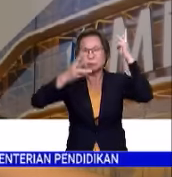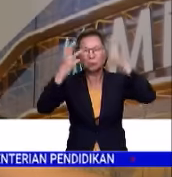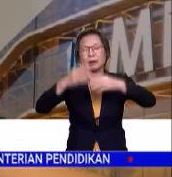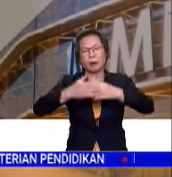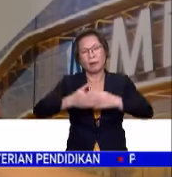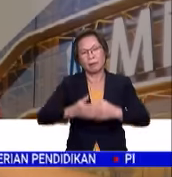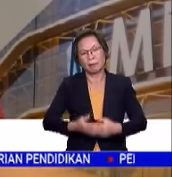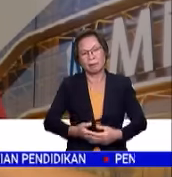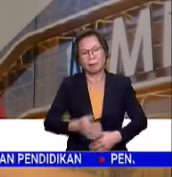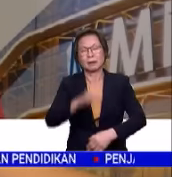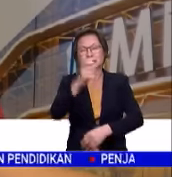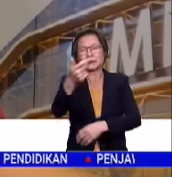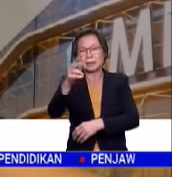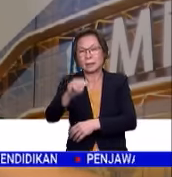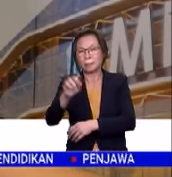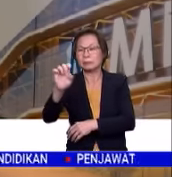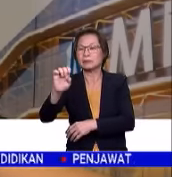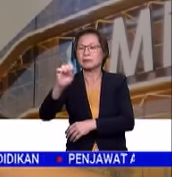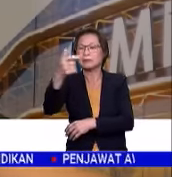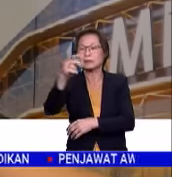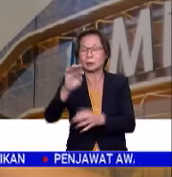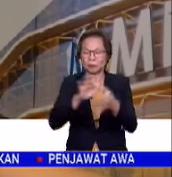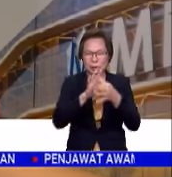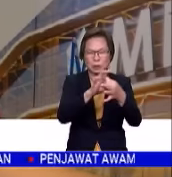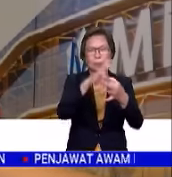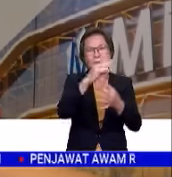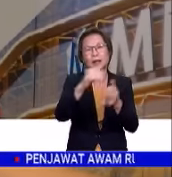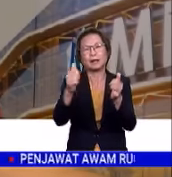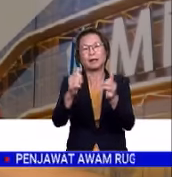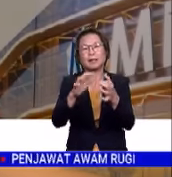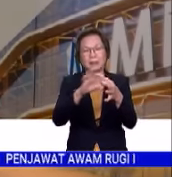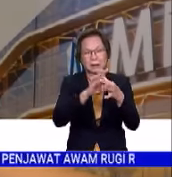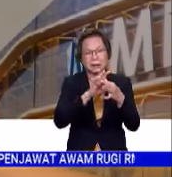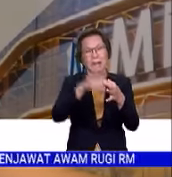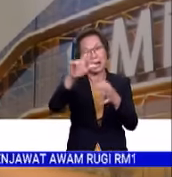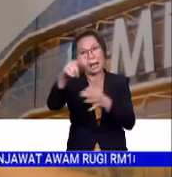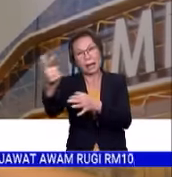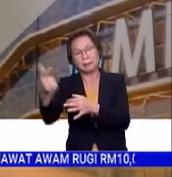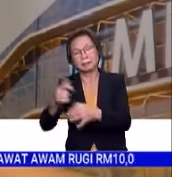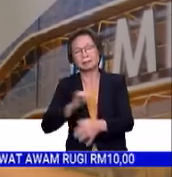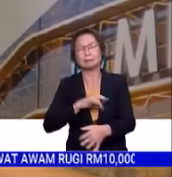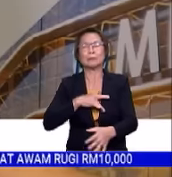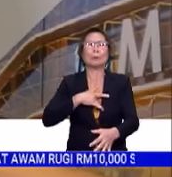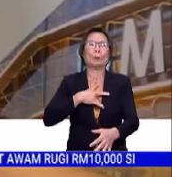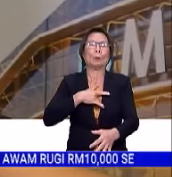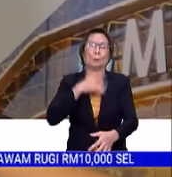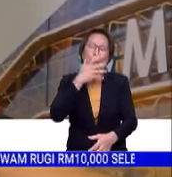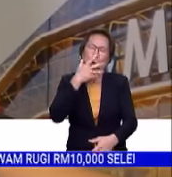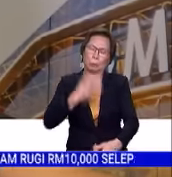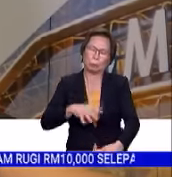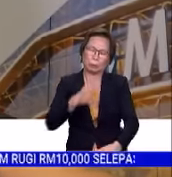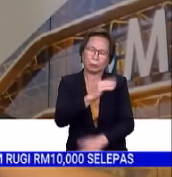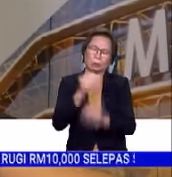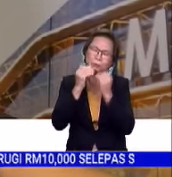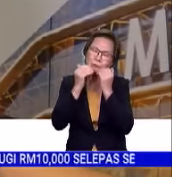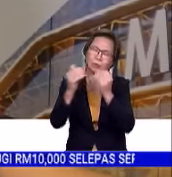lepas SAM dengan kerjasama yang lain-lain, saya rasa macam terharu dan terima kasihlah